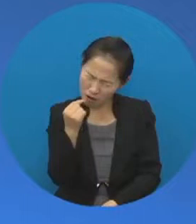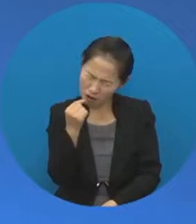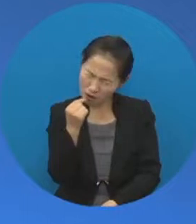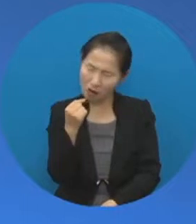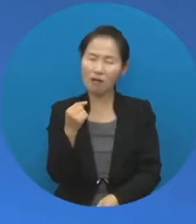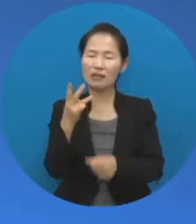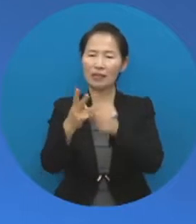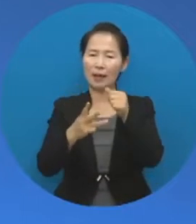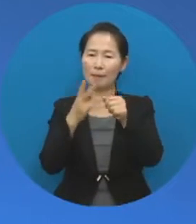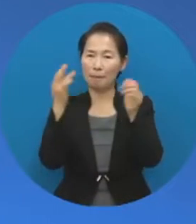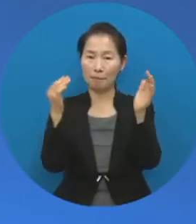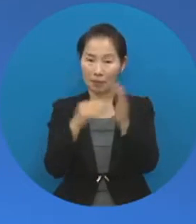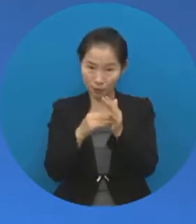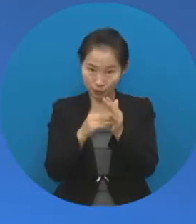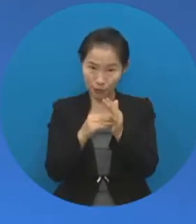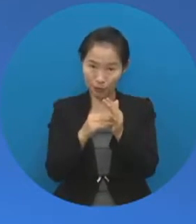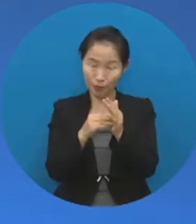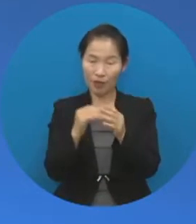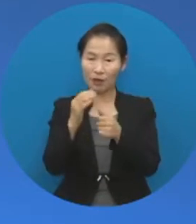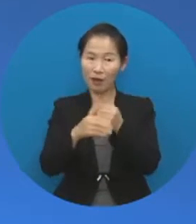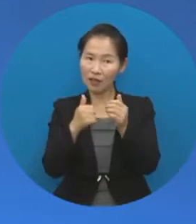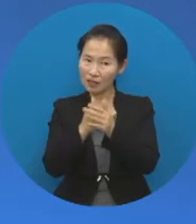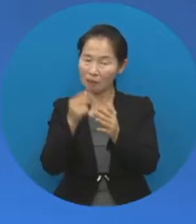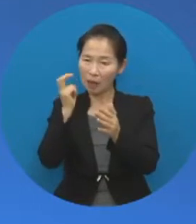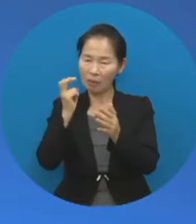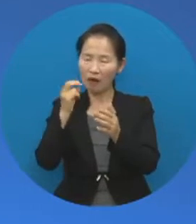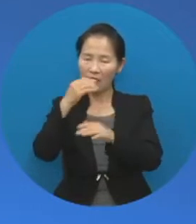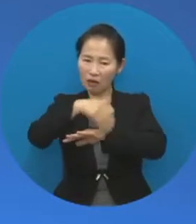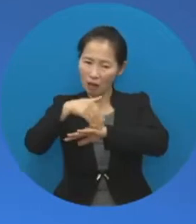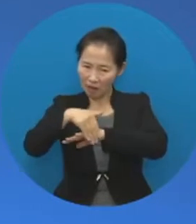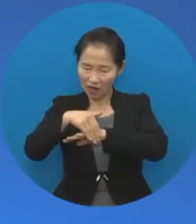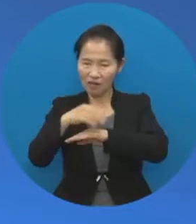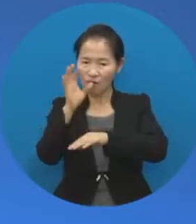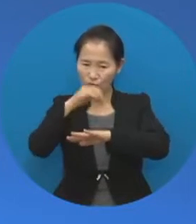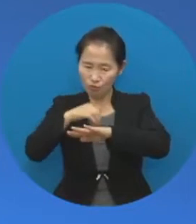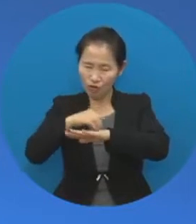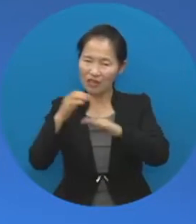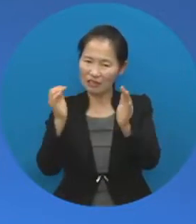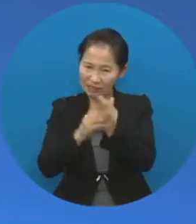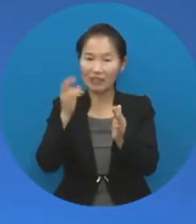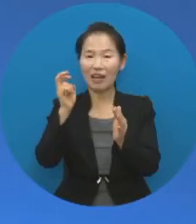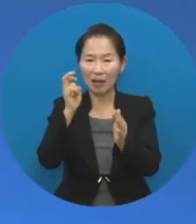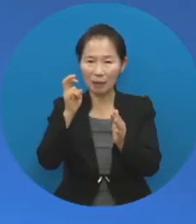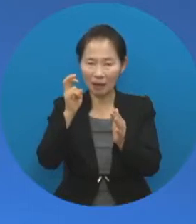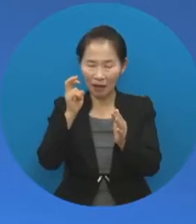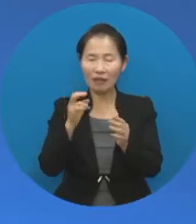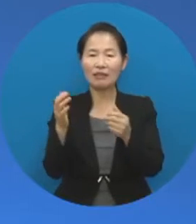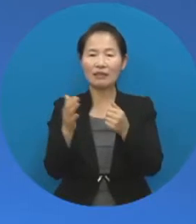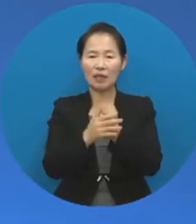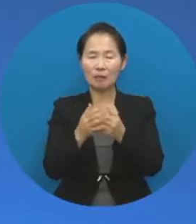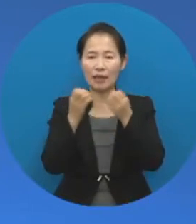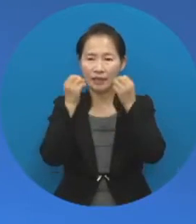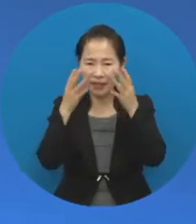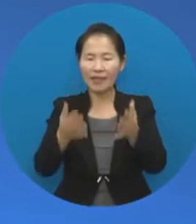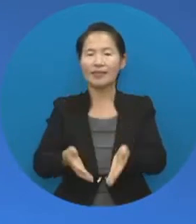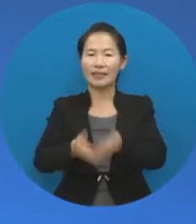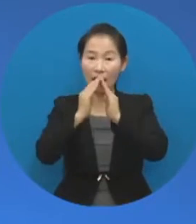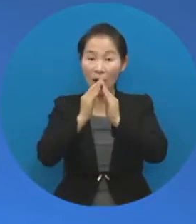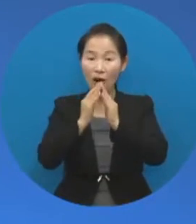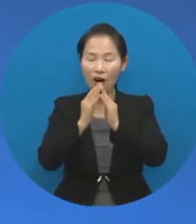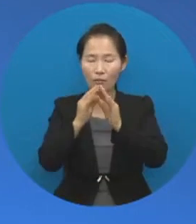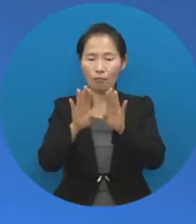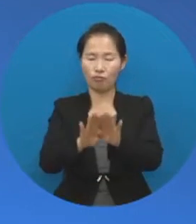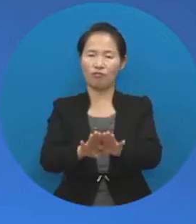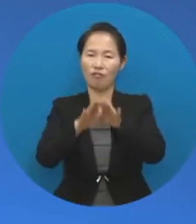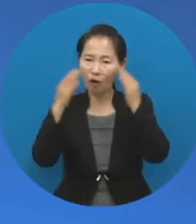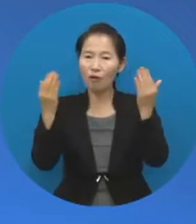지나니까 하나님께서 이제 훈련이 끝났다고 싶으셨나 봐요. 그래서 하나님께서 드디어 이제 창업의 문을 여셨는데 3년 동안